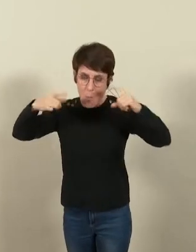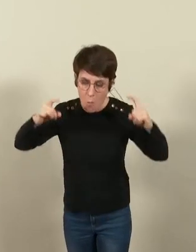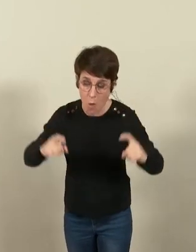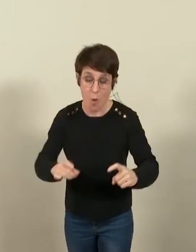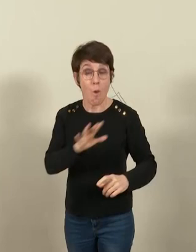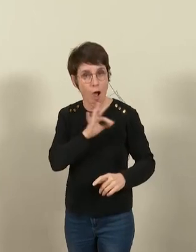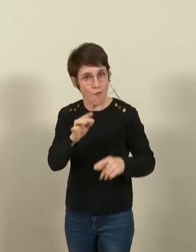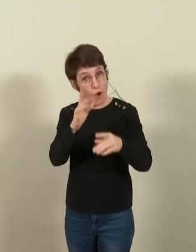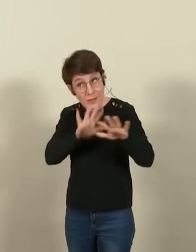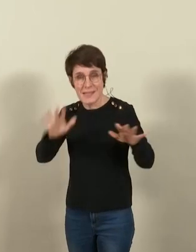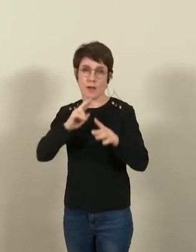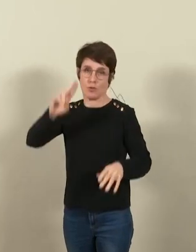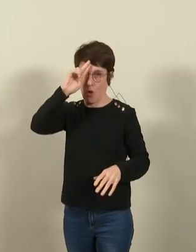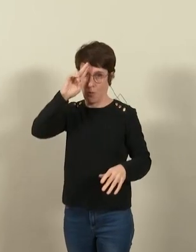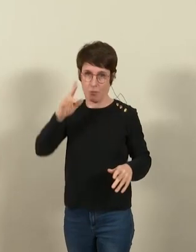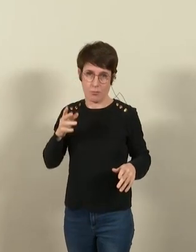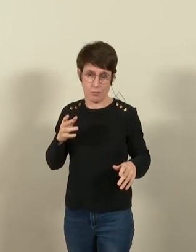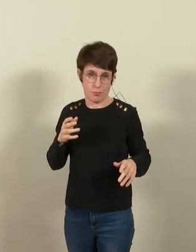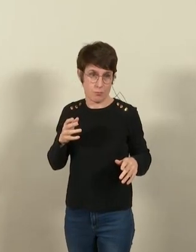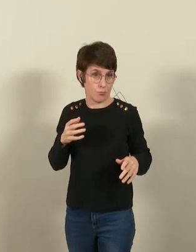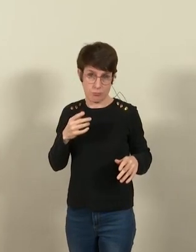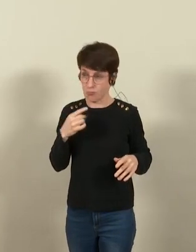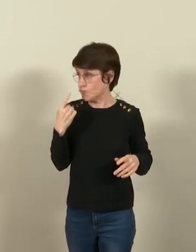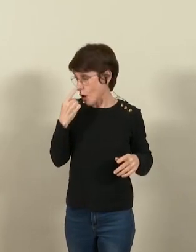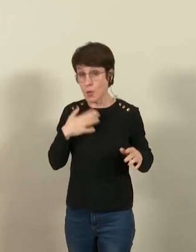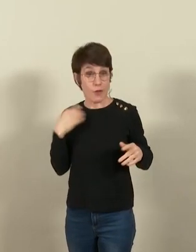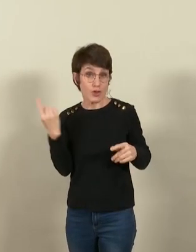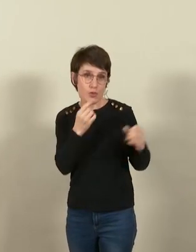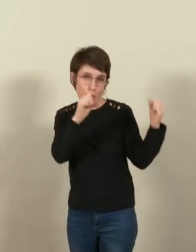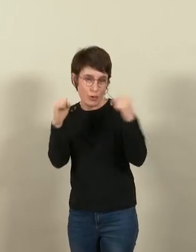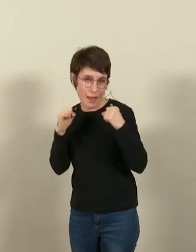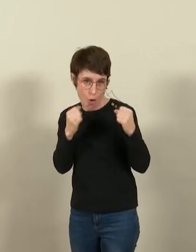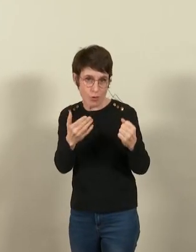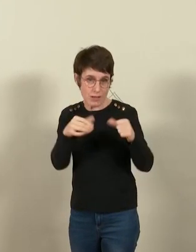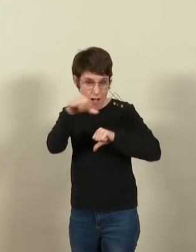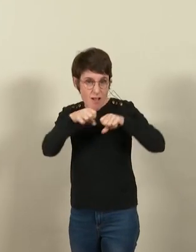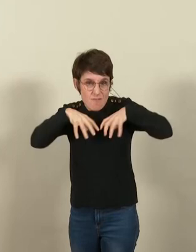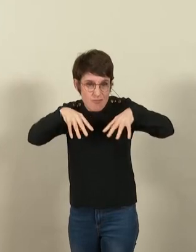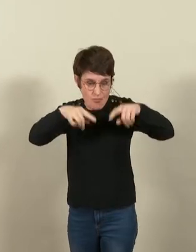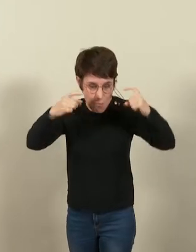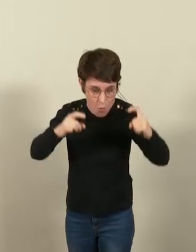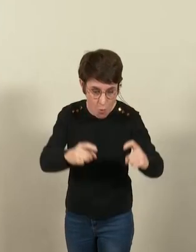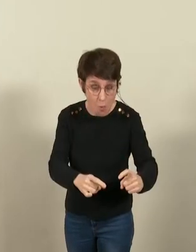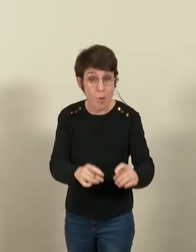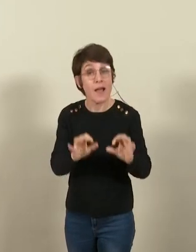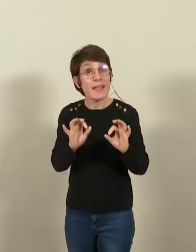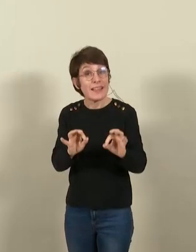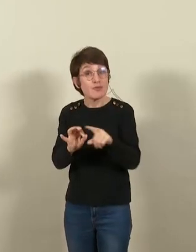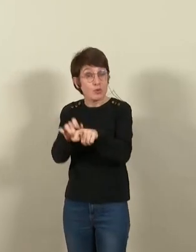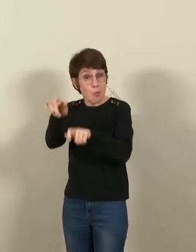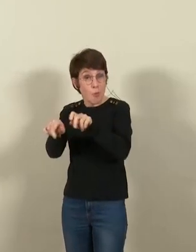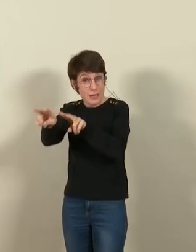et je présume que nous pouvons tous nous retrouver sur ce point or c'est justement cela que condamnent les agriculteurs